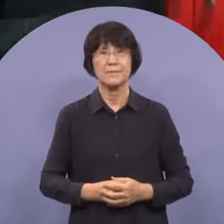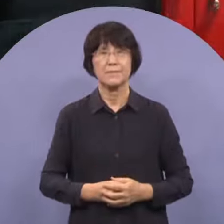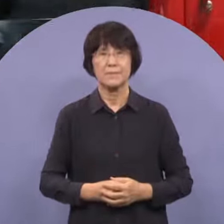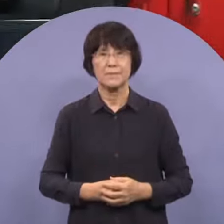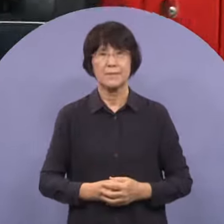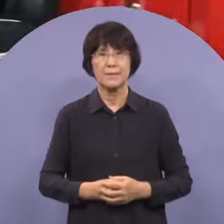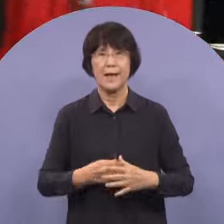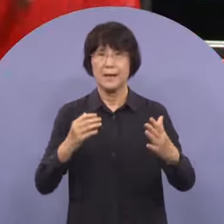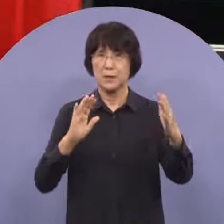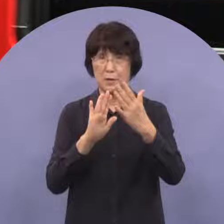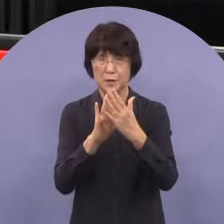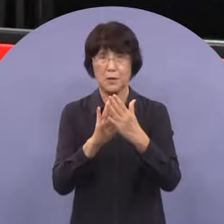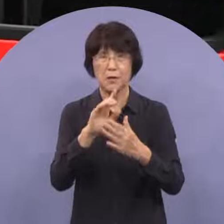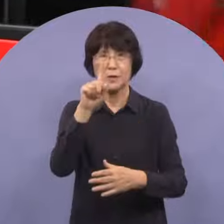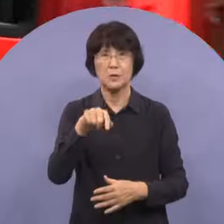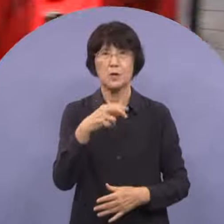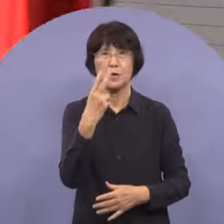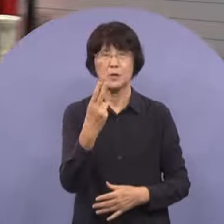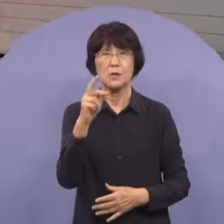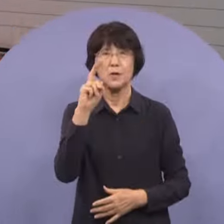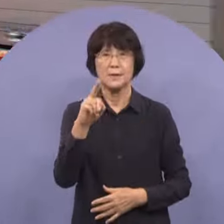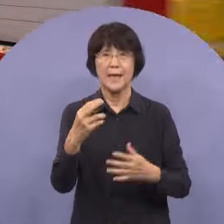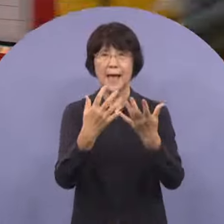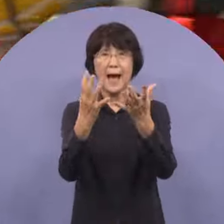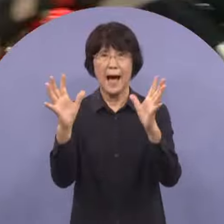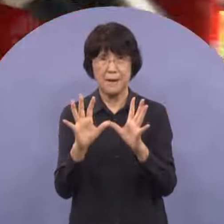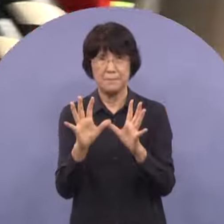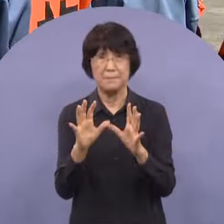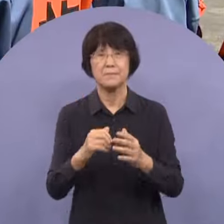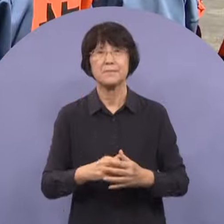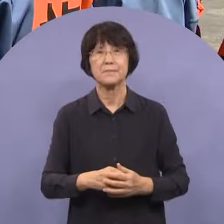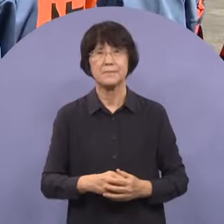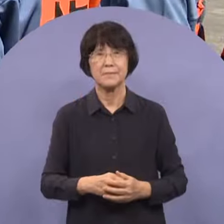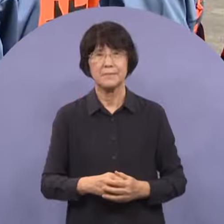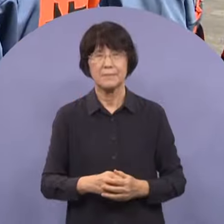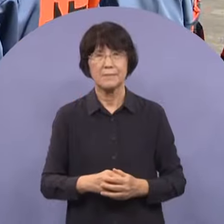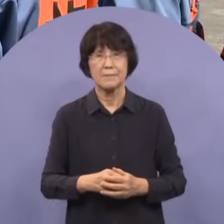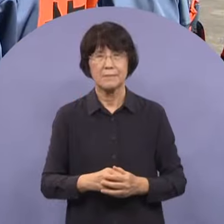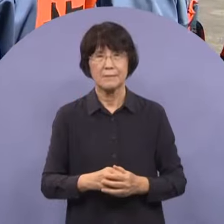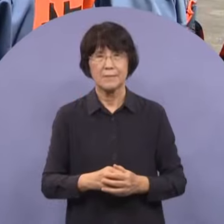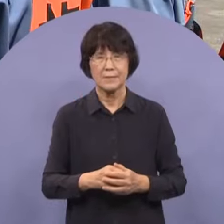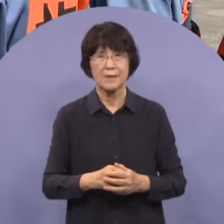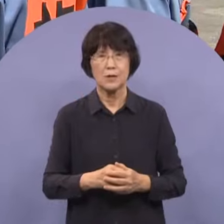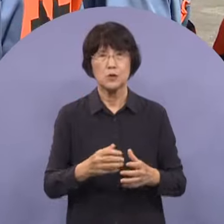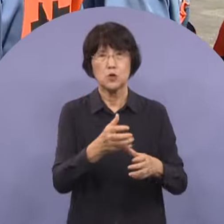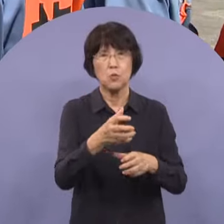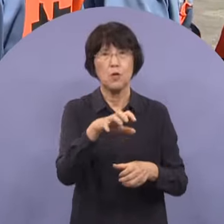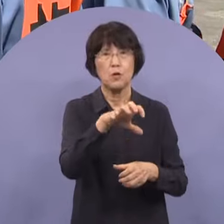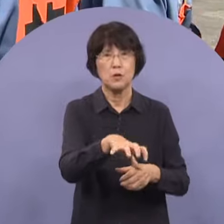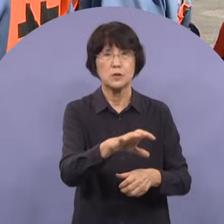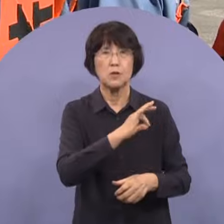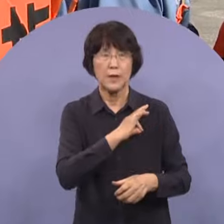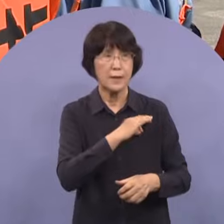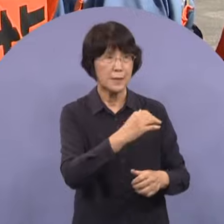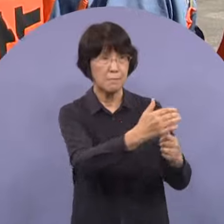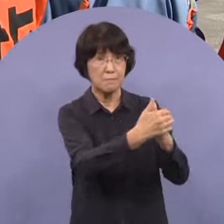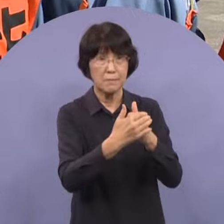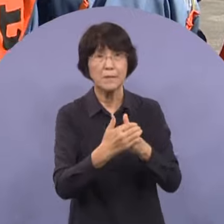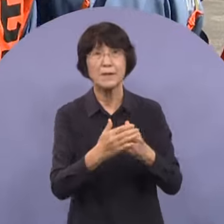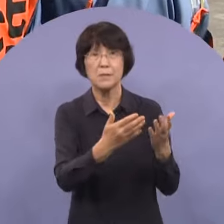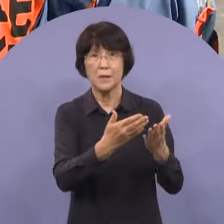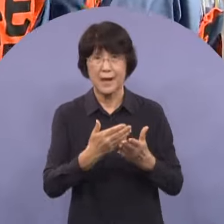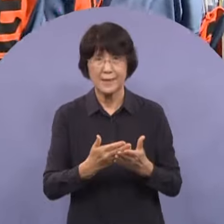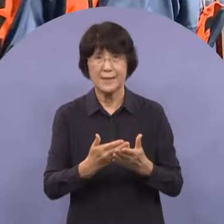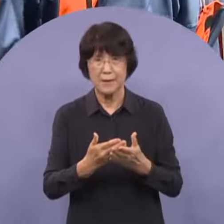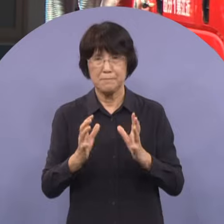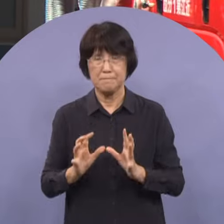いよいよ元瀬藩の順番が来る。応援に来た消防署員らに見送られコースへ